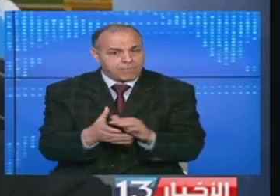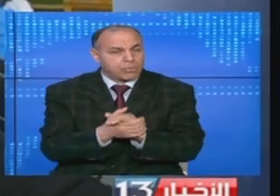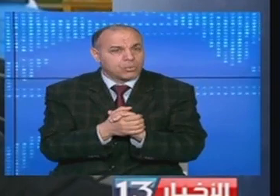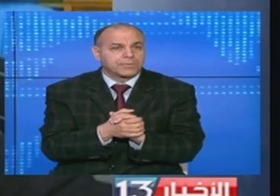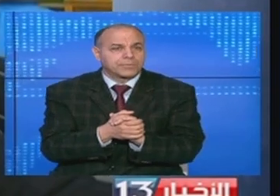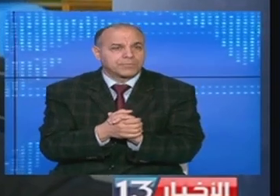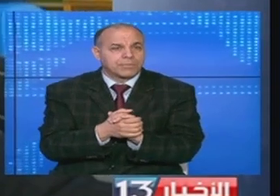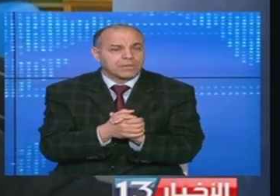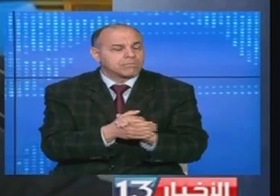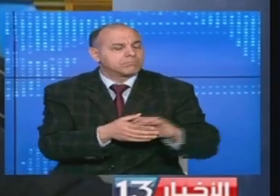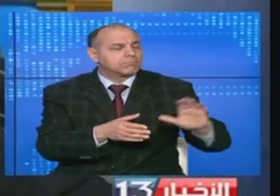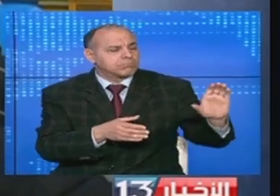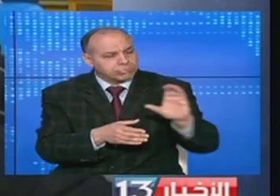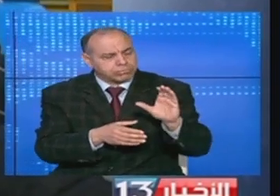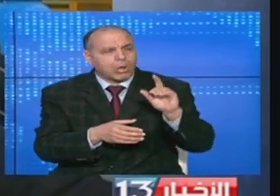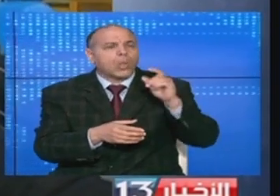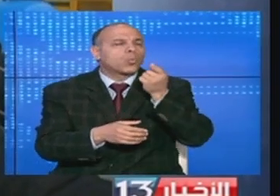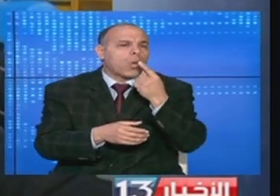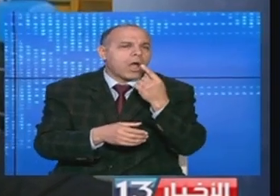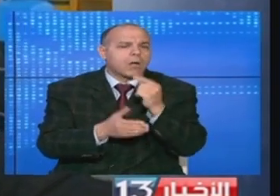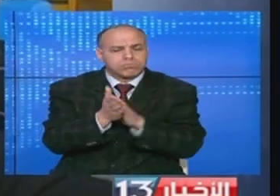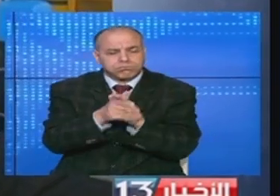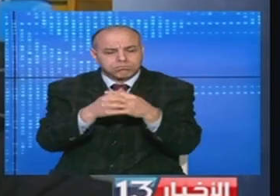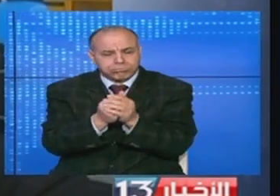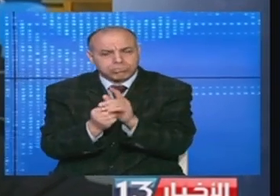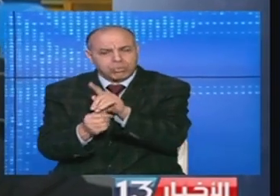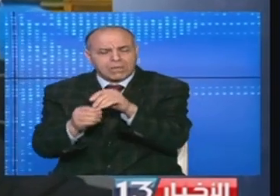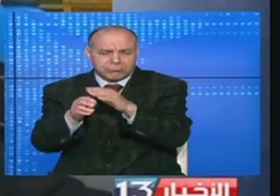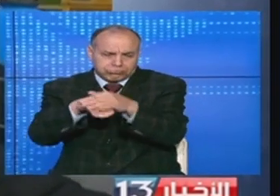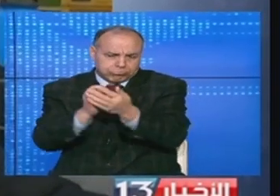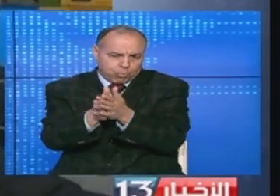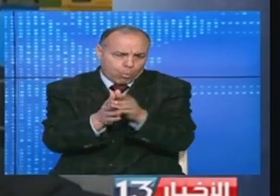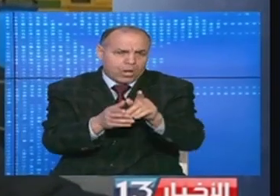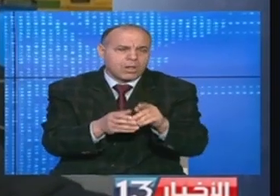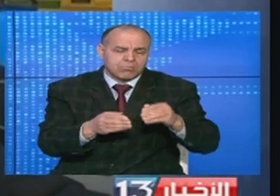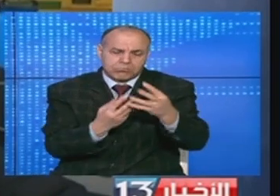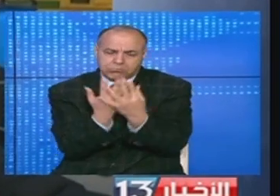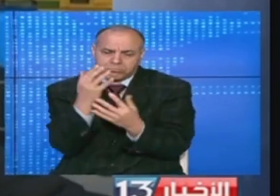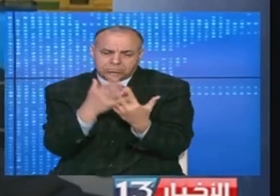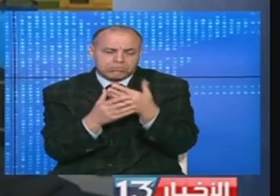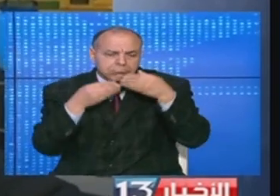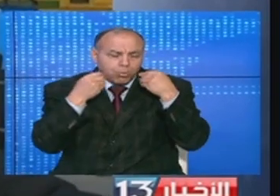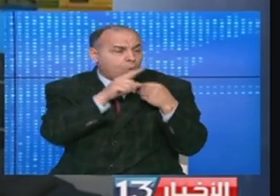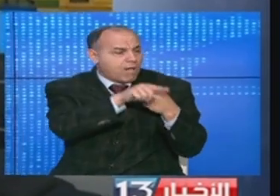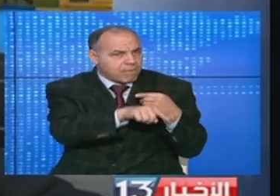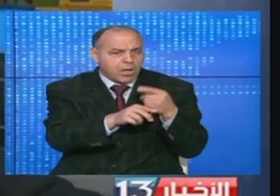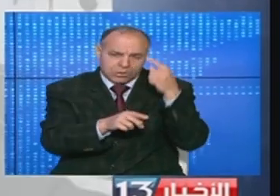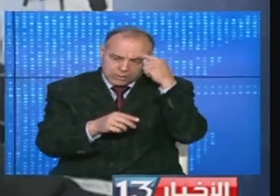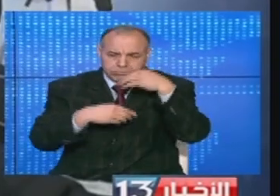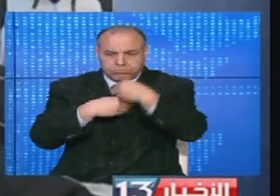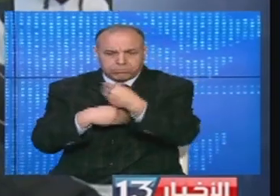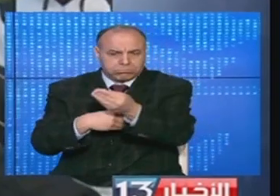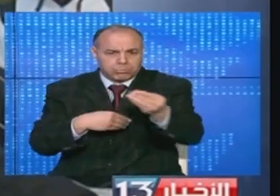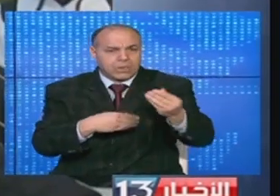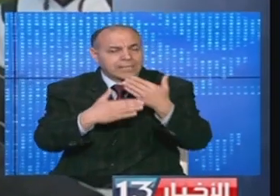يعني ها التزود بمواد ابو نصير الدجيل كلمات ان شاء الله مش يتم توزيعها